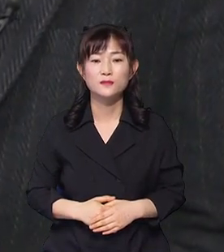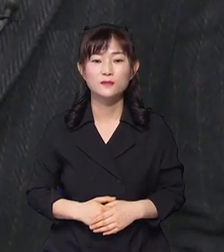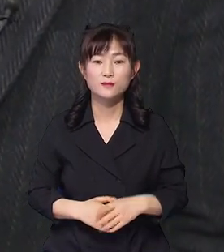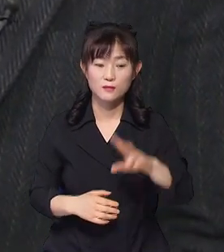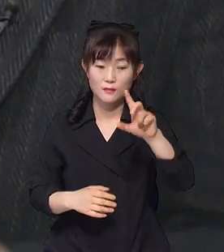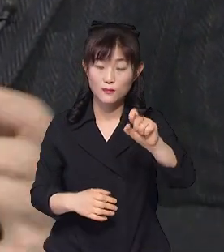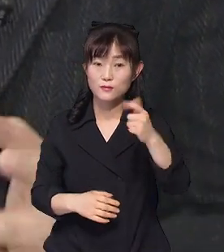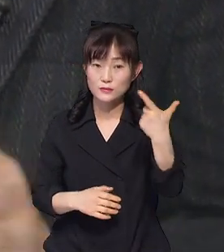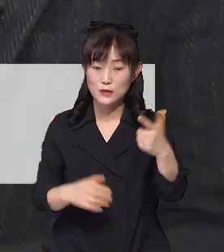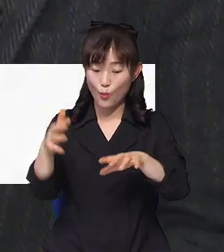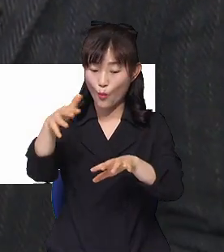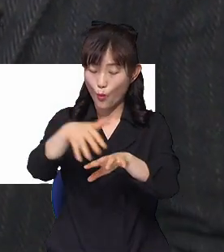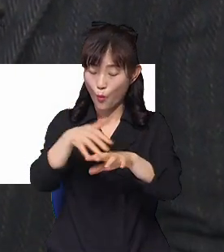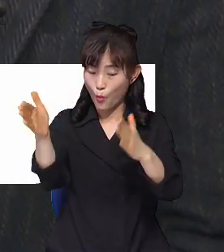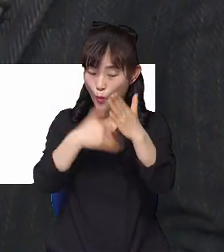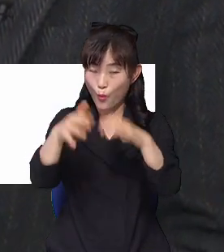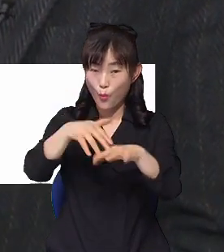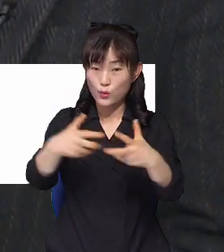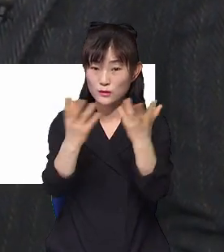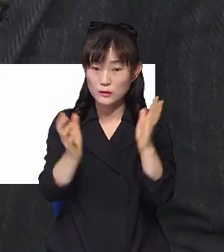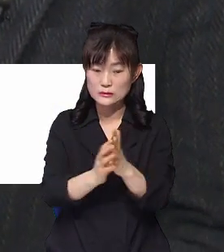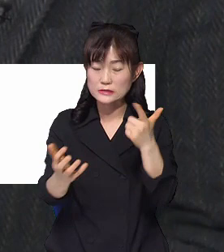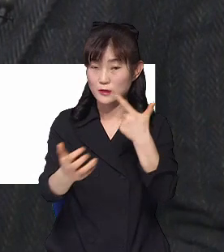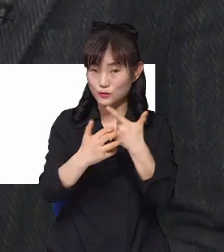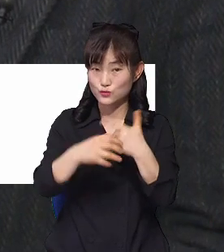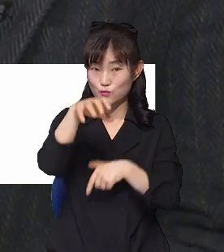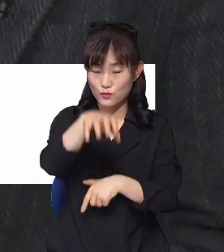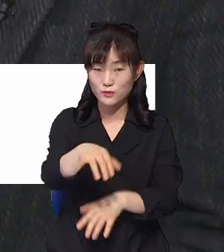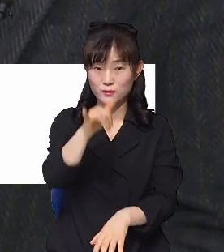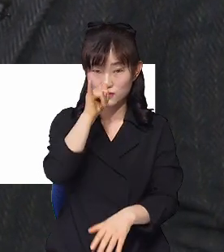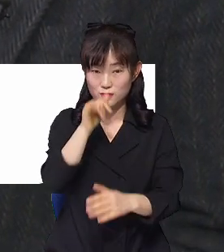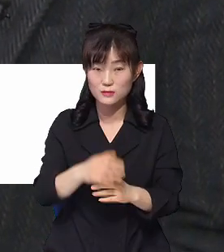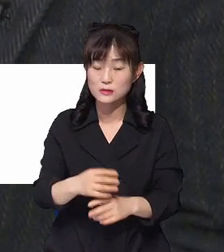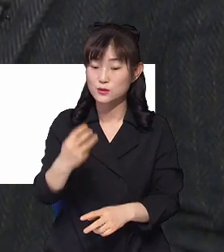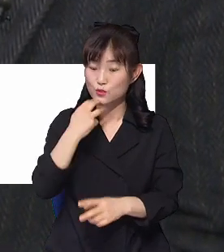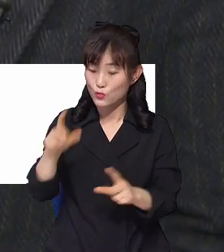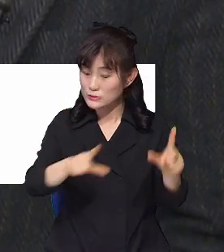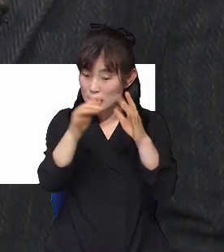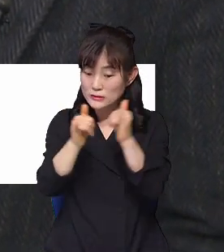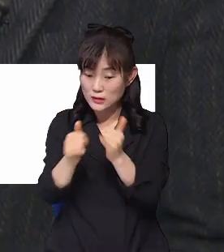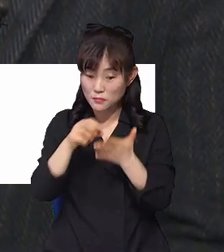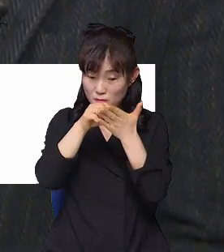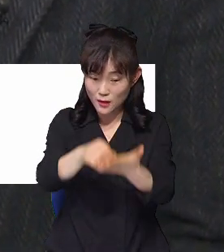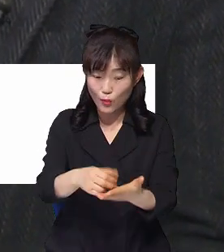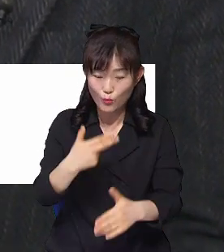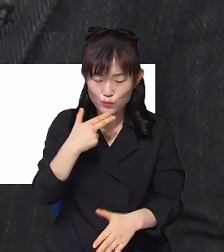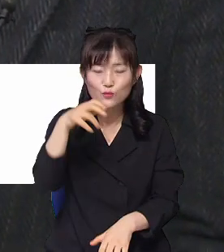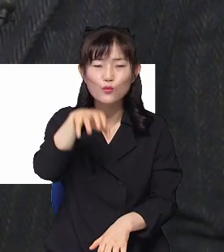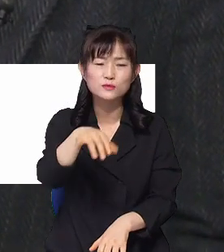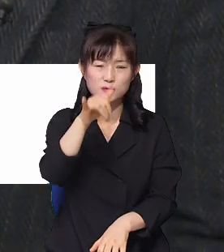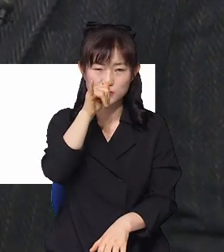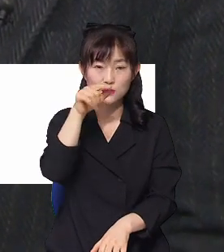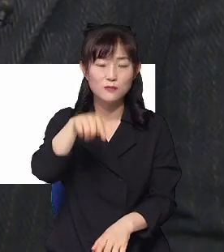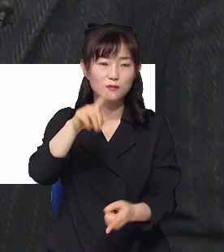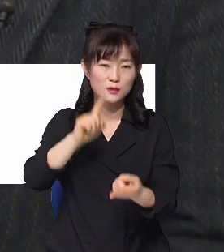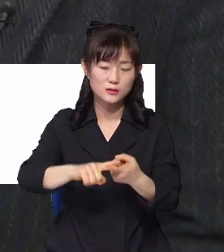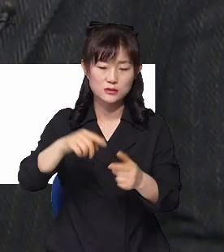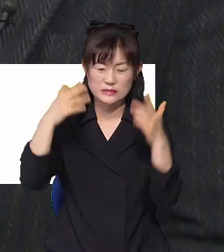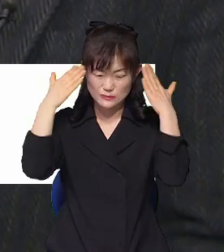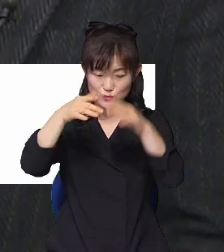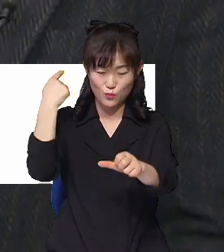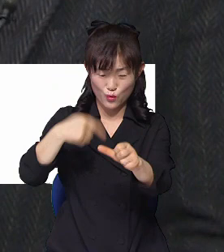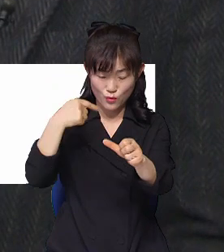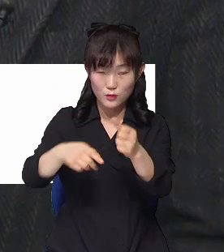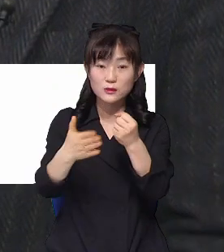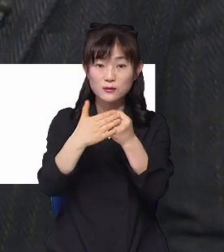16개 공공기관들이 나주에 내려와 있는데요. 서울에서 찾아오지 않는 틈새 시장들 같은 것들이 있더라고요. 그런 부분들을 집중 교육을 하다